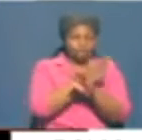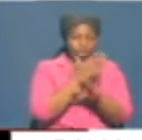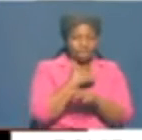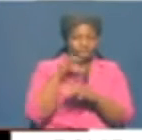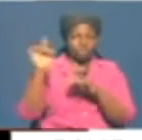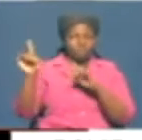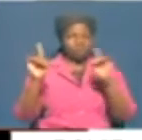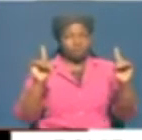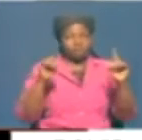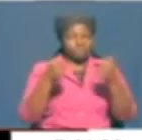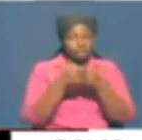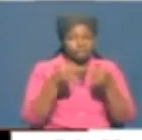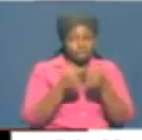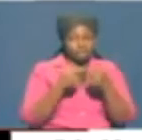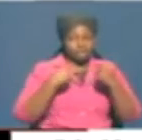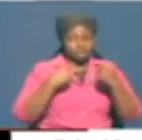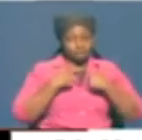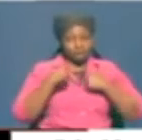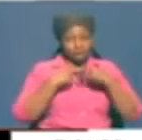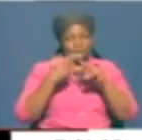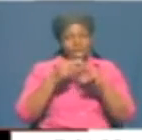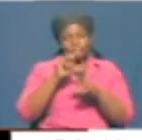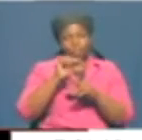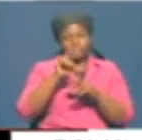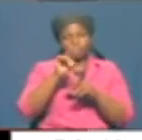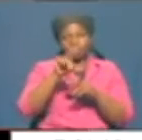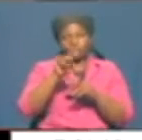ya Amavumbi ya Rwanda uwanjani Kigali jana.